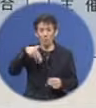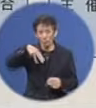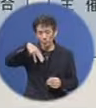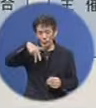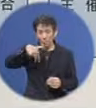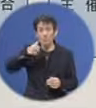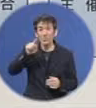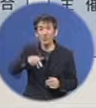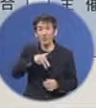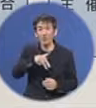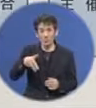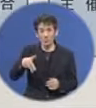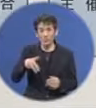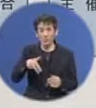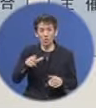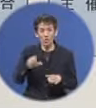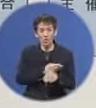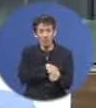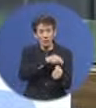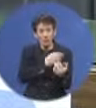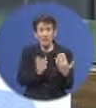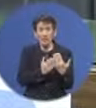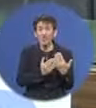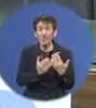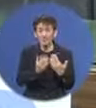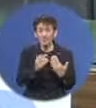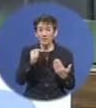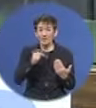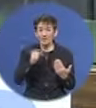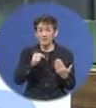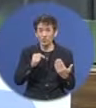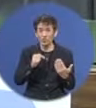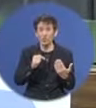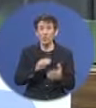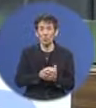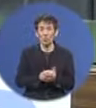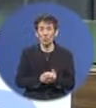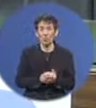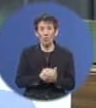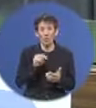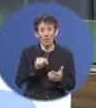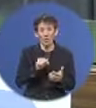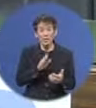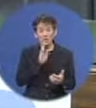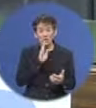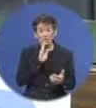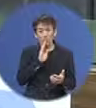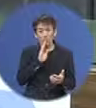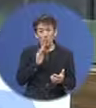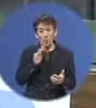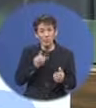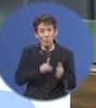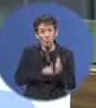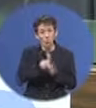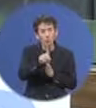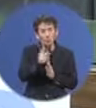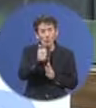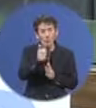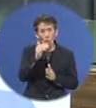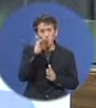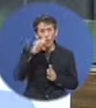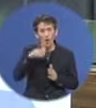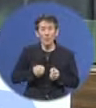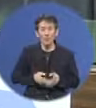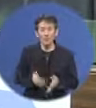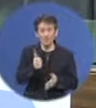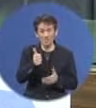競技選手権大会、 はい、 で実はこのトップリーダーが和歌山の方なんですよ、 はい、 河野池さんと言い